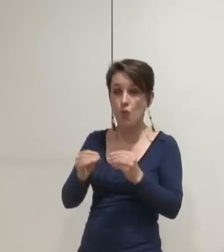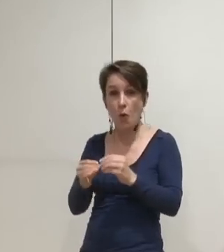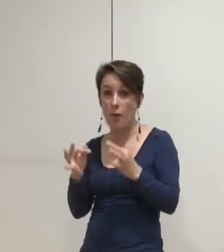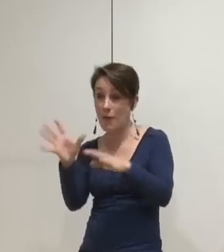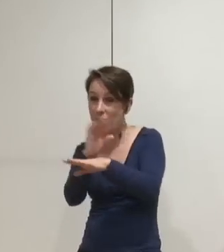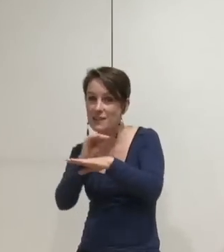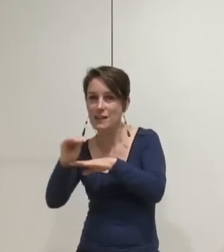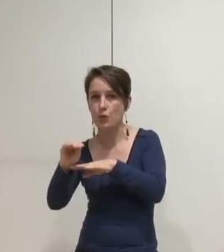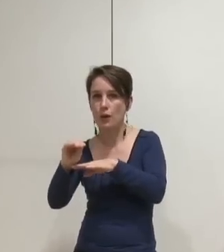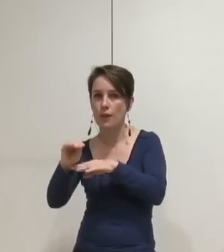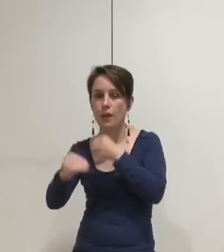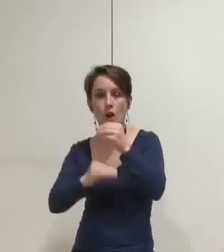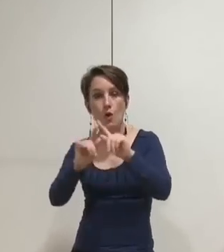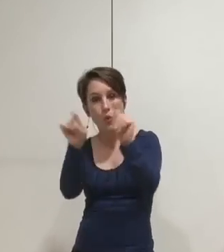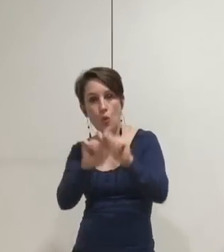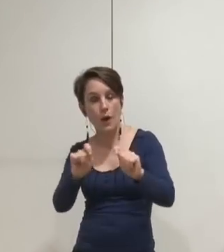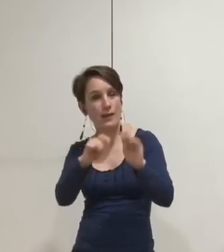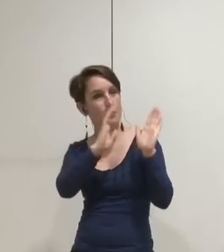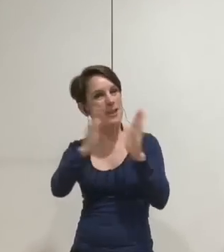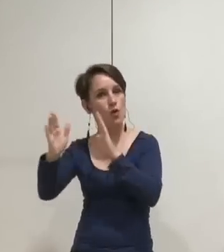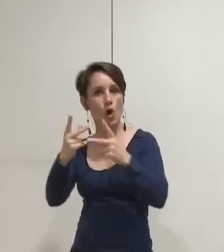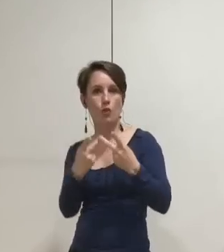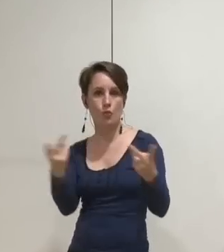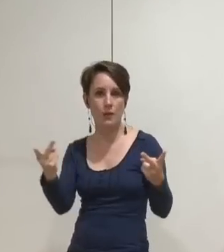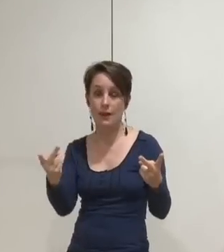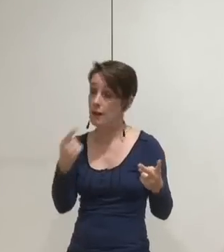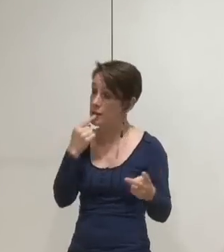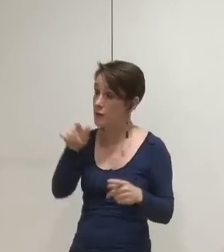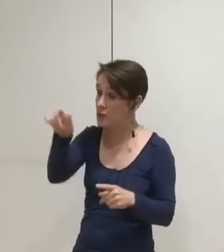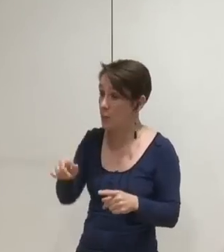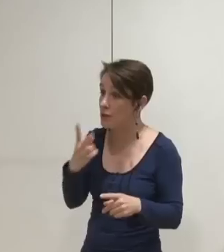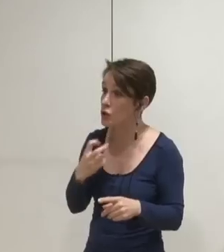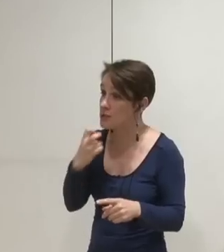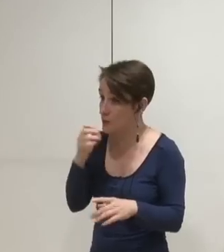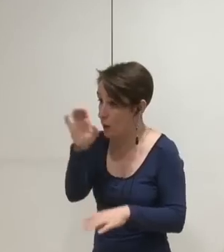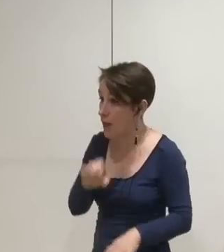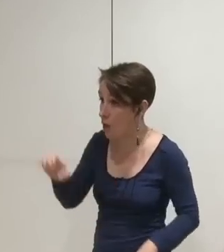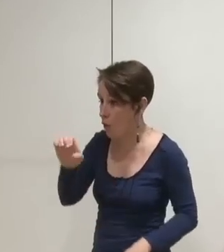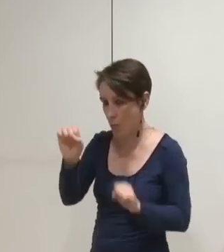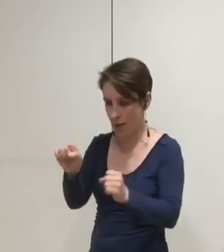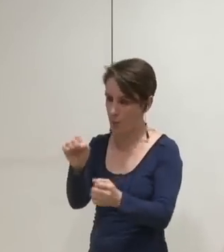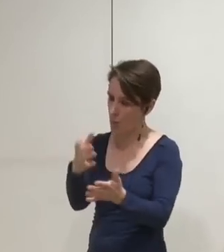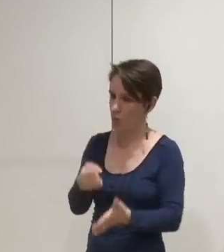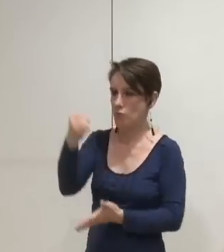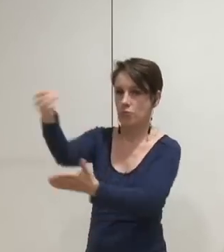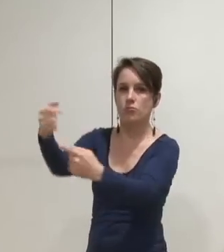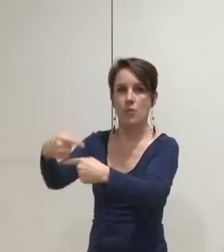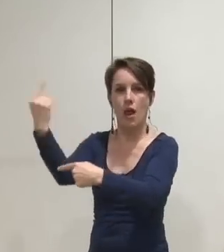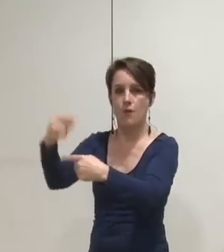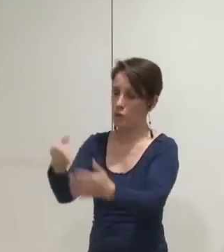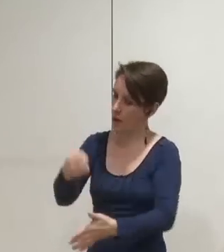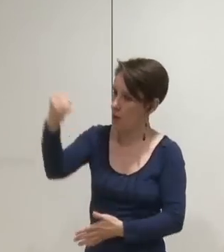sécurité au respect de l'ordre public un étatmembre peut reconduire un citoyen l'Union ou un ressortiment ressortissant d'un État tiers disposant d'un titre de